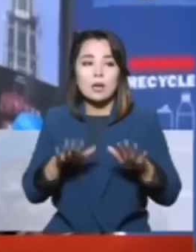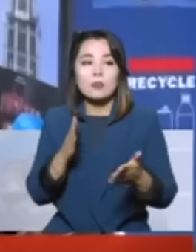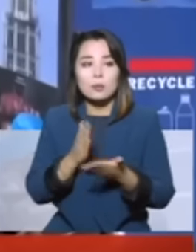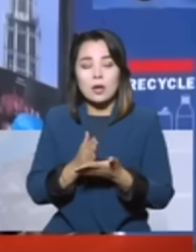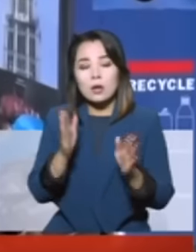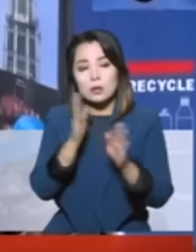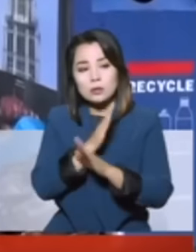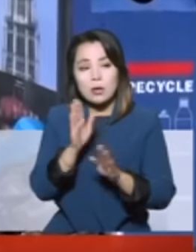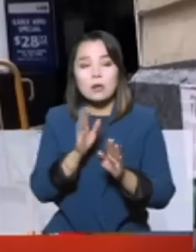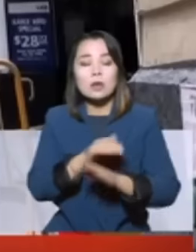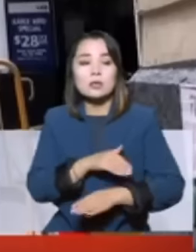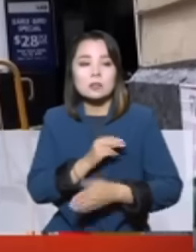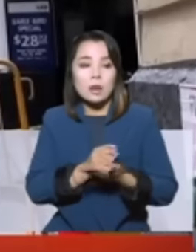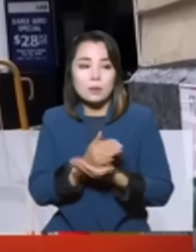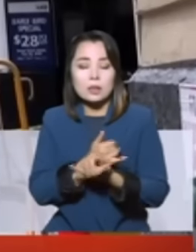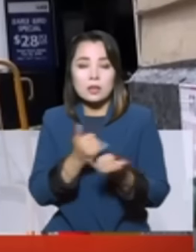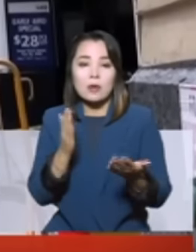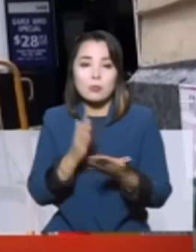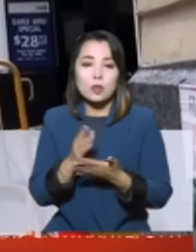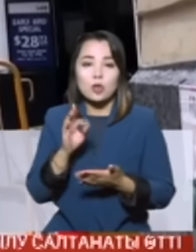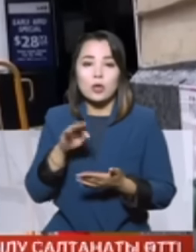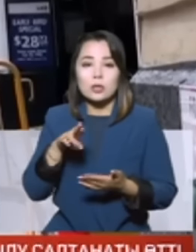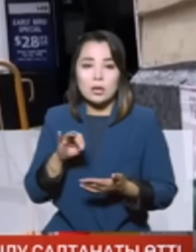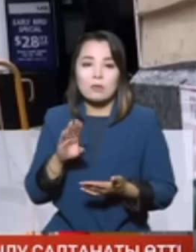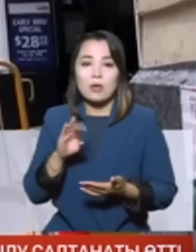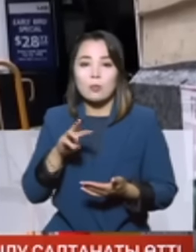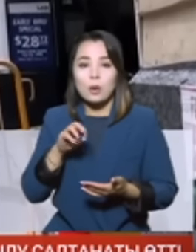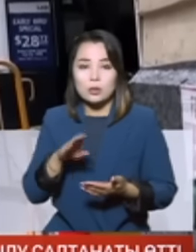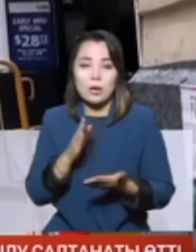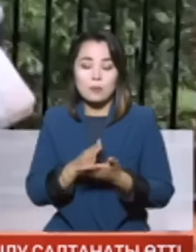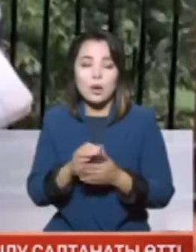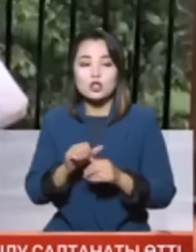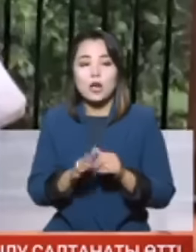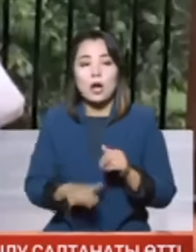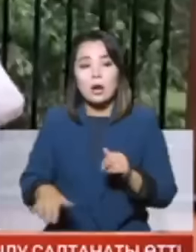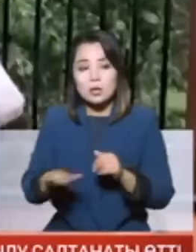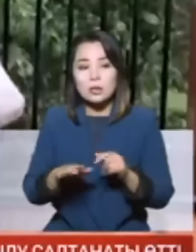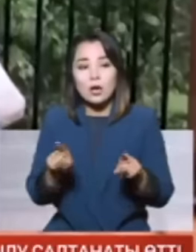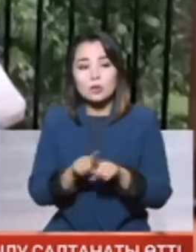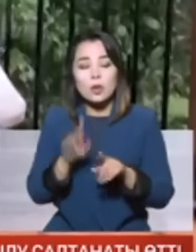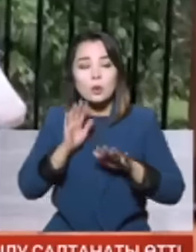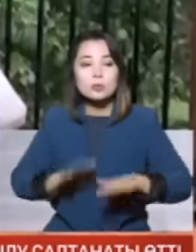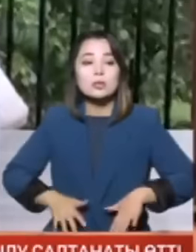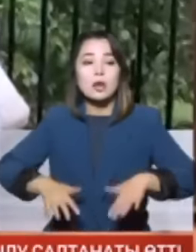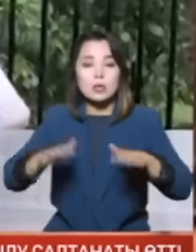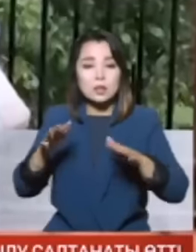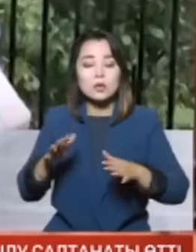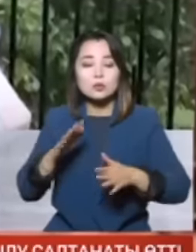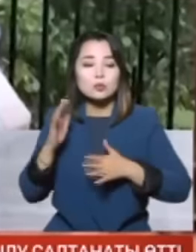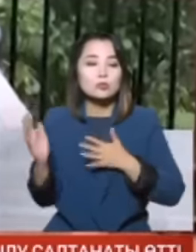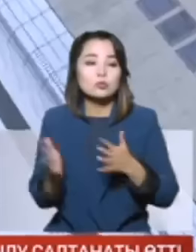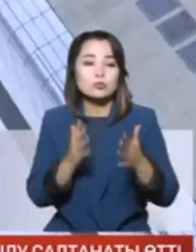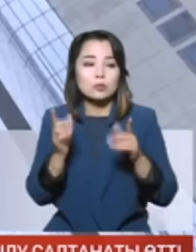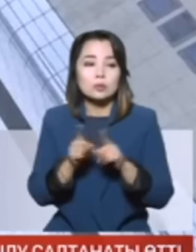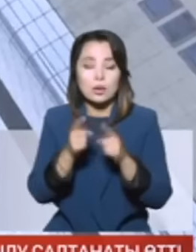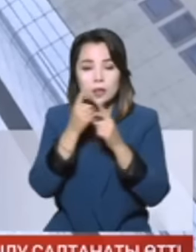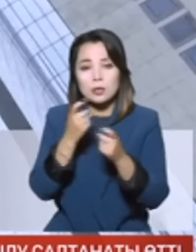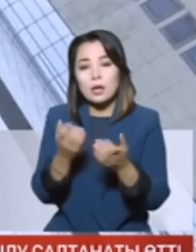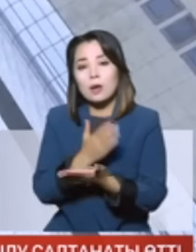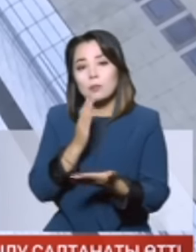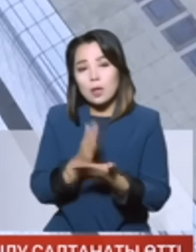райы қызметі Джорджиядан бастап Вермонт жағалауына дейінгі аймақта су тасқыны жүріп, құйын көтерілуі мүмкін екенін